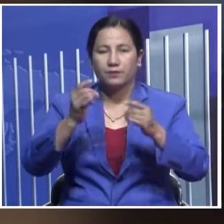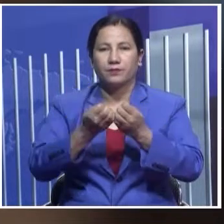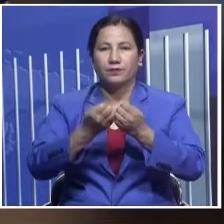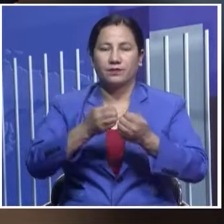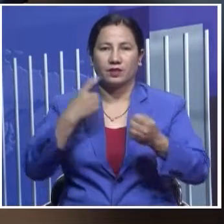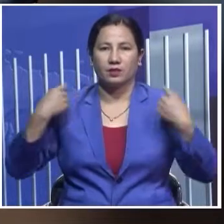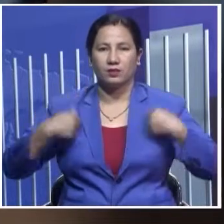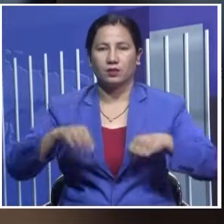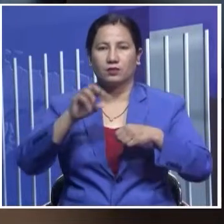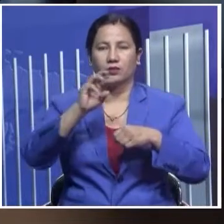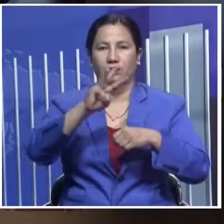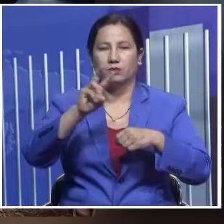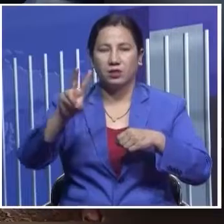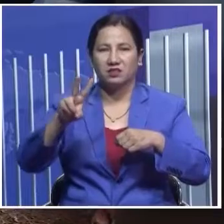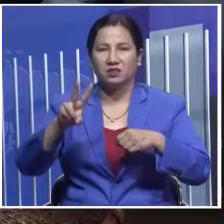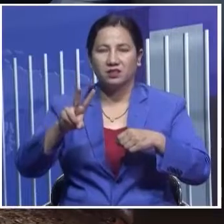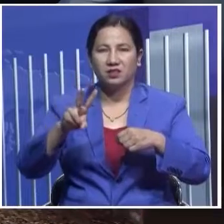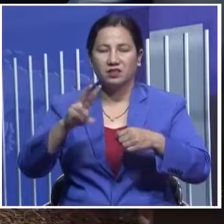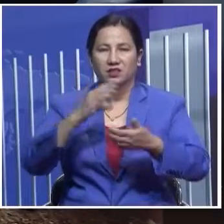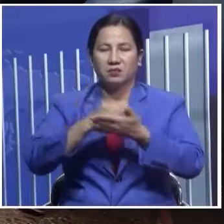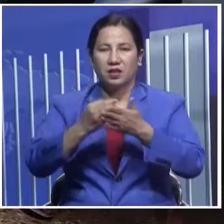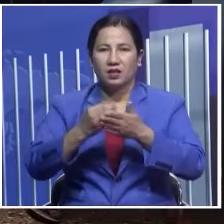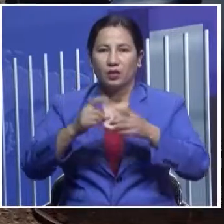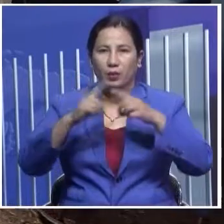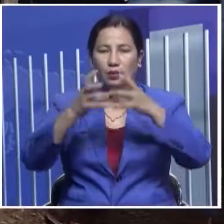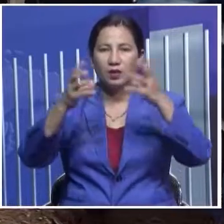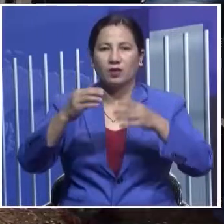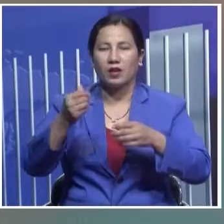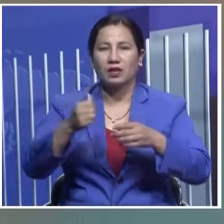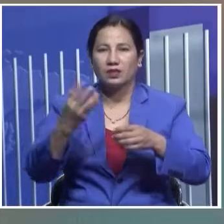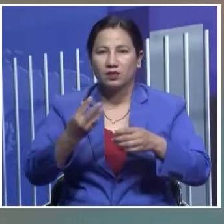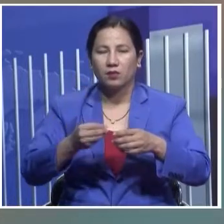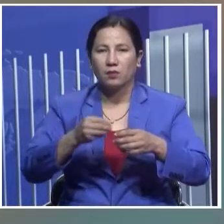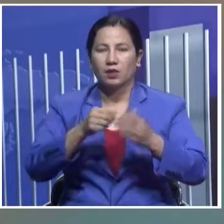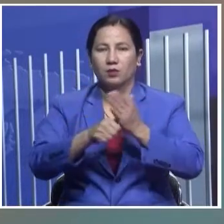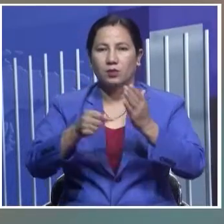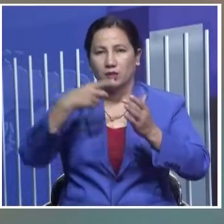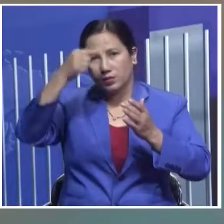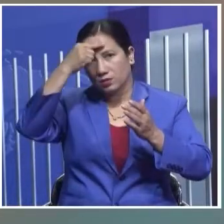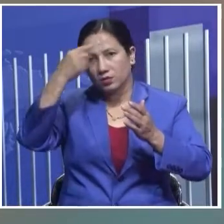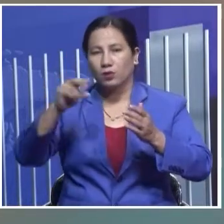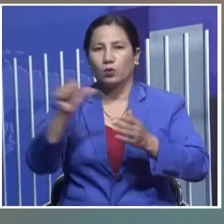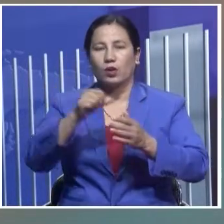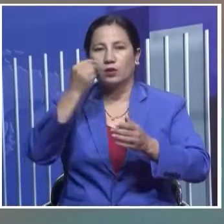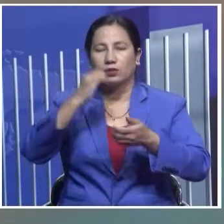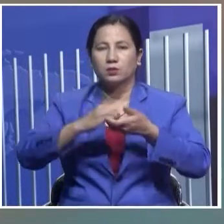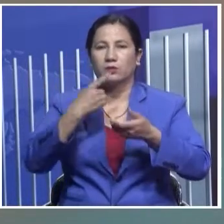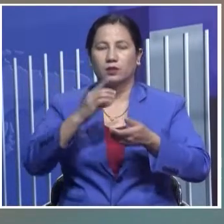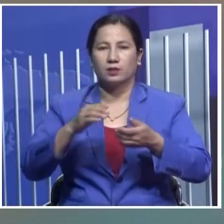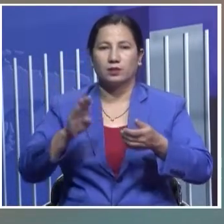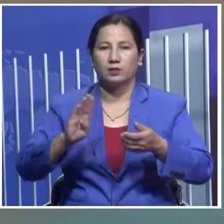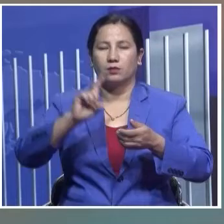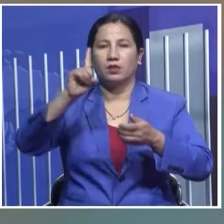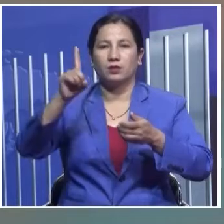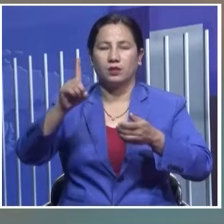शरीरको 32% भाग जलेकी लोकसरीको आर्थिक अभावमा उपचारमा समस्या भइरहेको उहाँका श्रीमानको भनाइ छ।